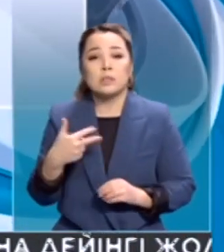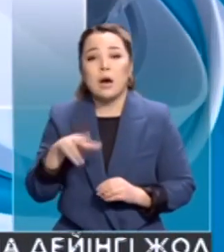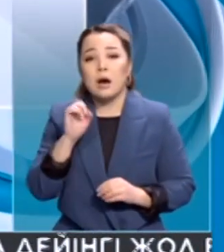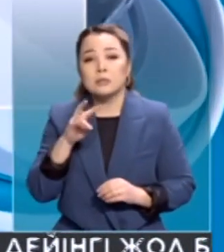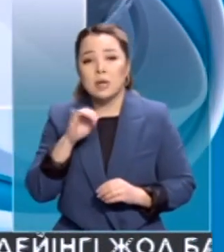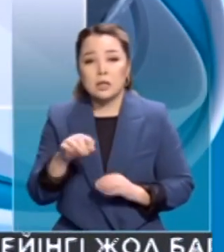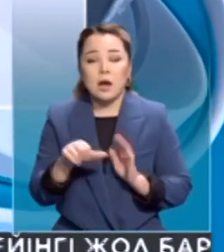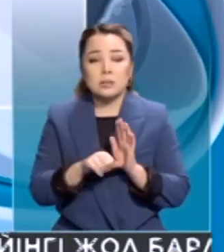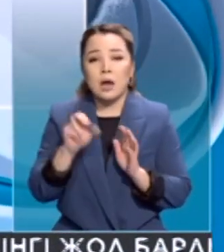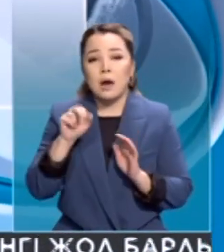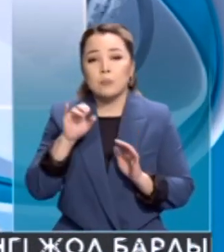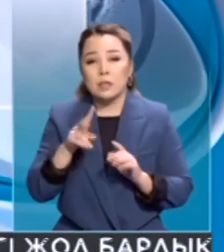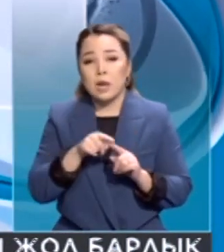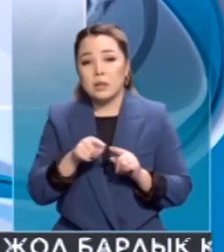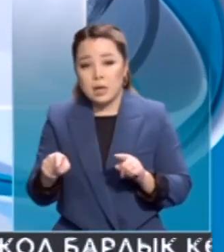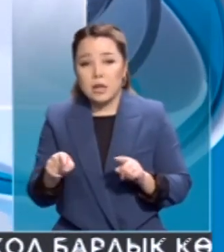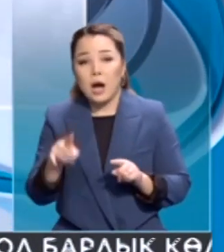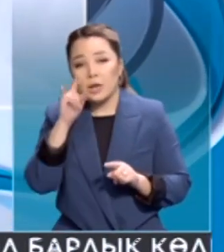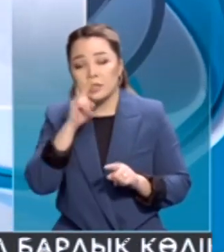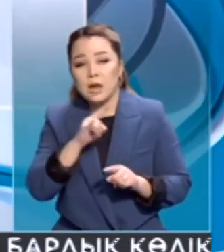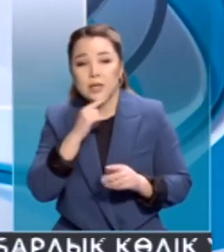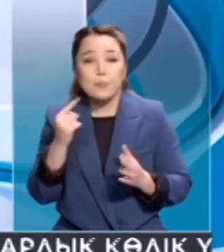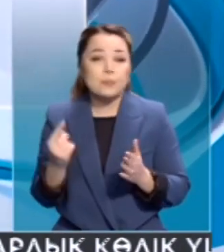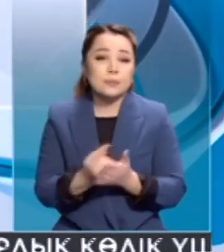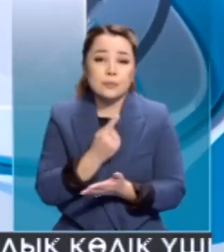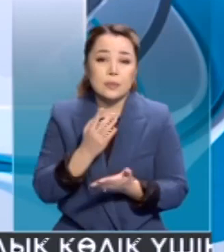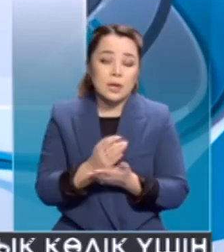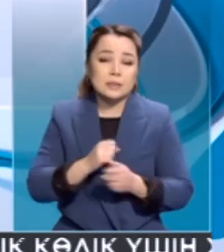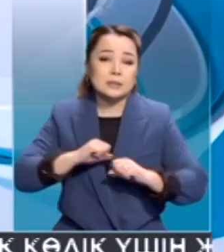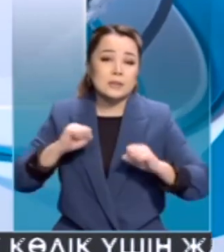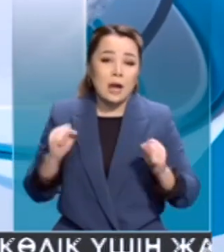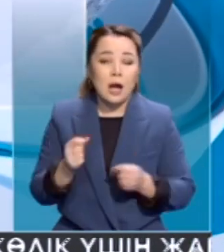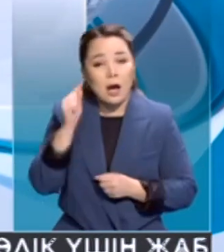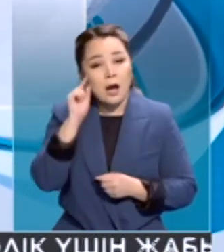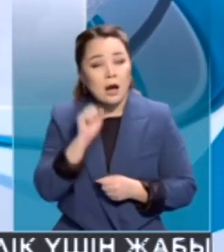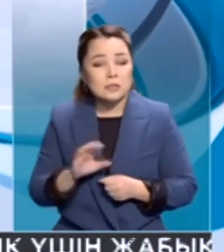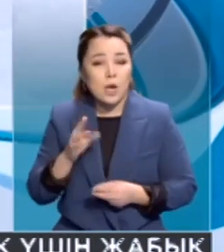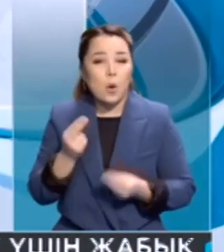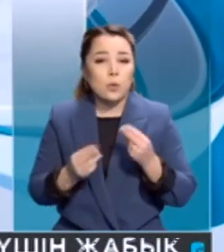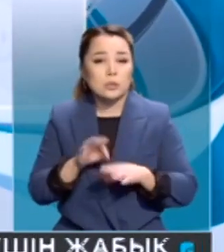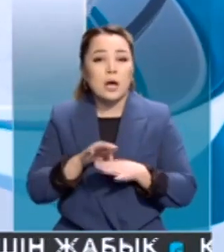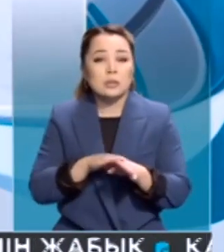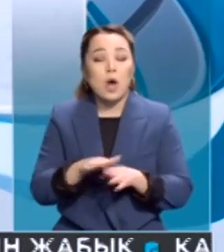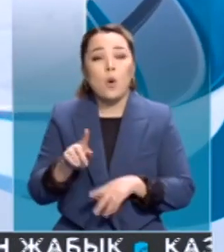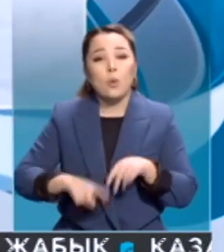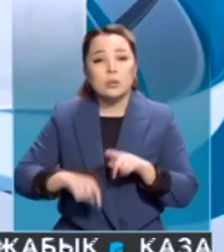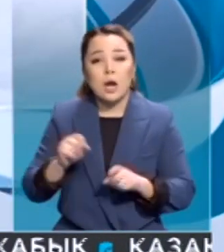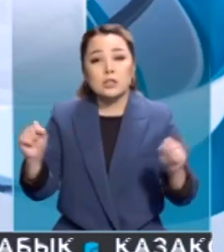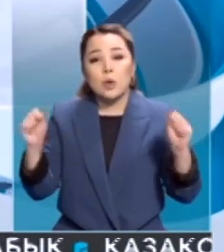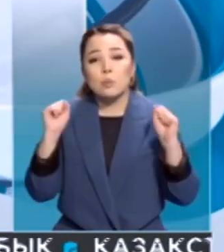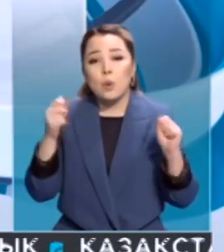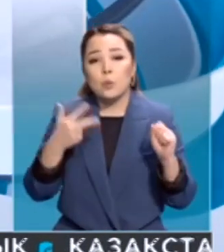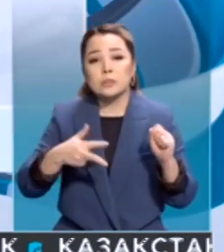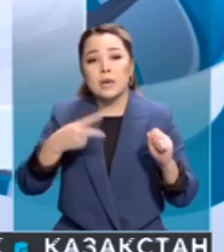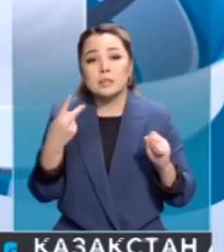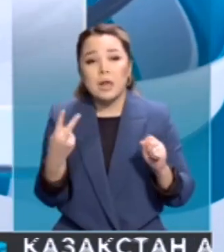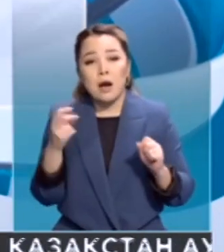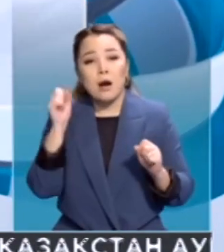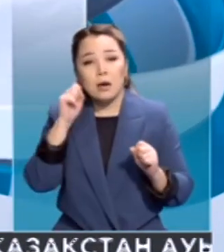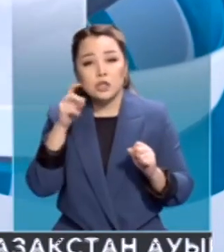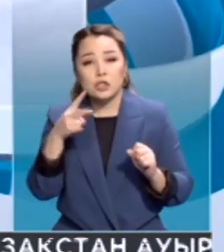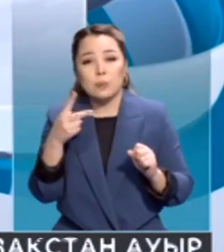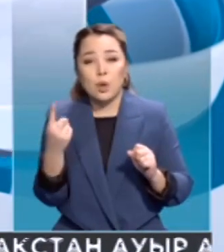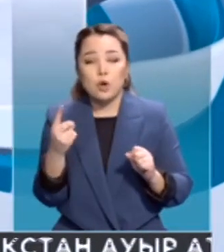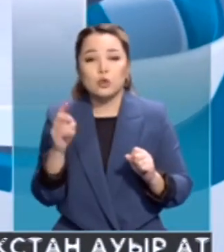мен 6 ақпан аралығында Қазақстанда тұңғыш рет қысқы Азия ойындары өтті. Отандық спортшылар 32 алтын, 21